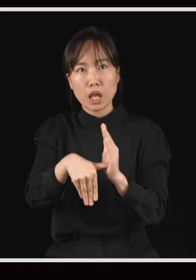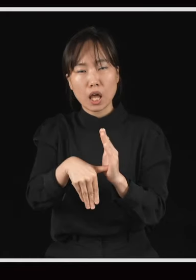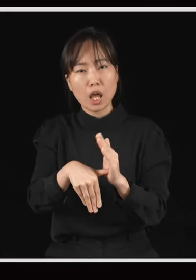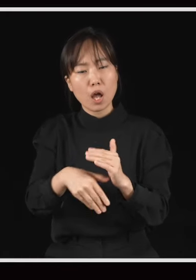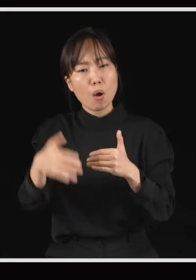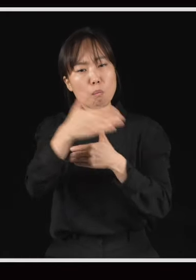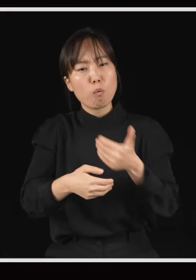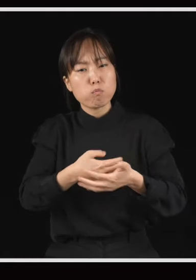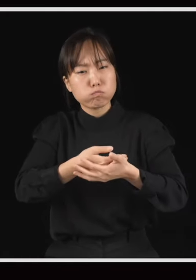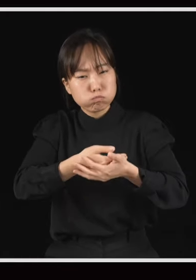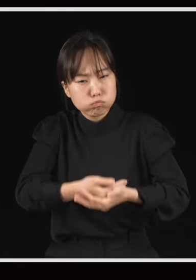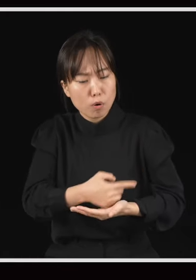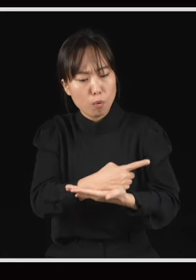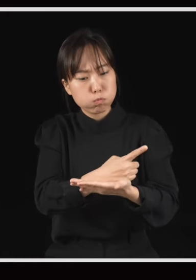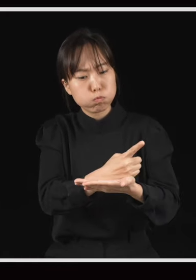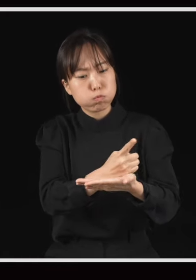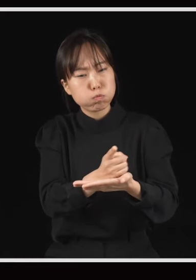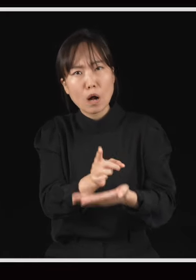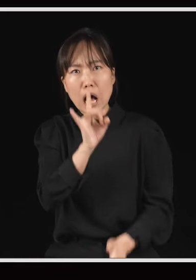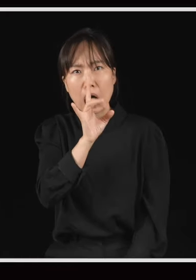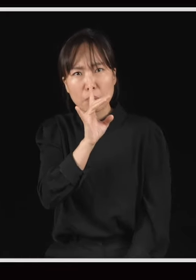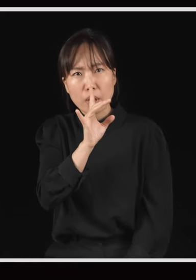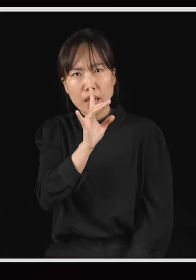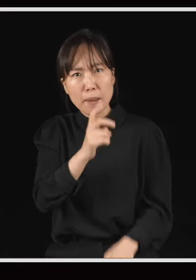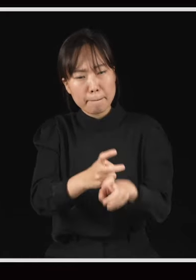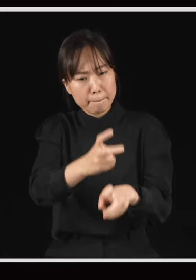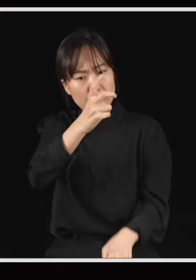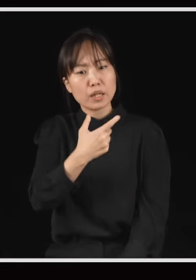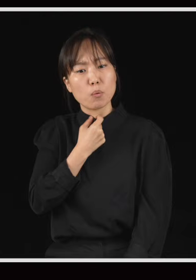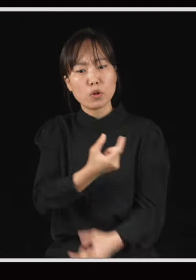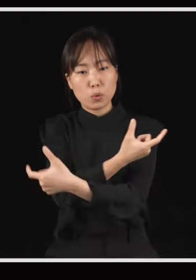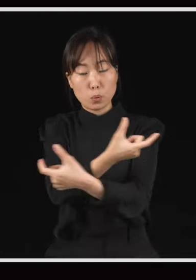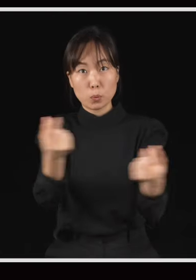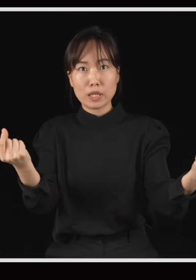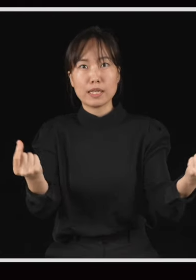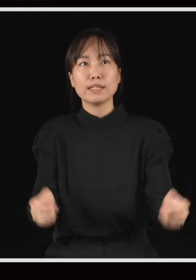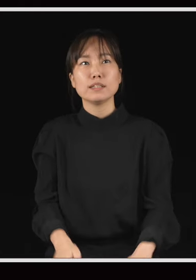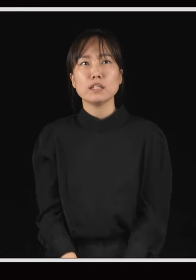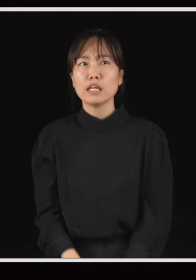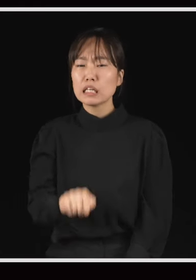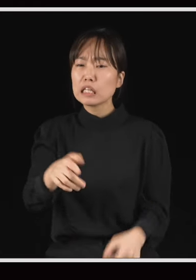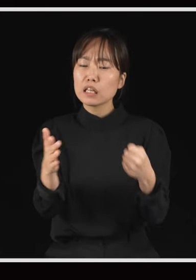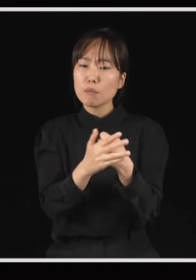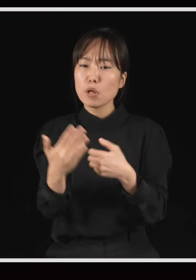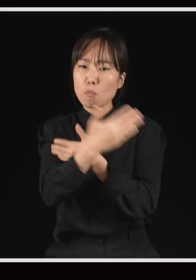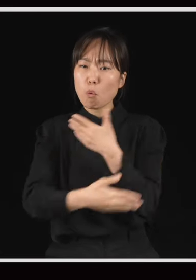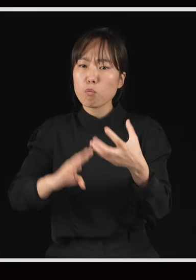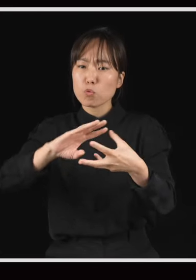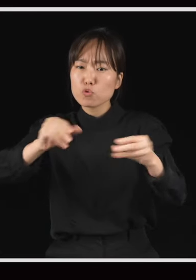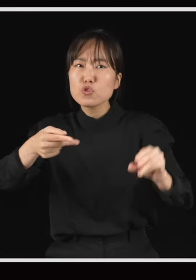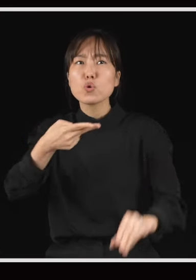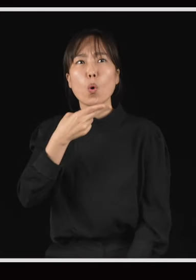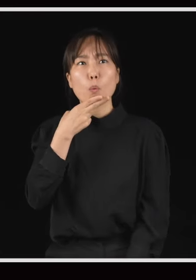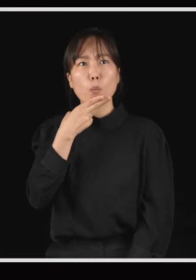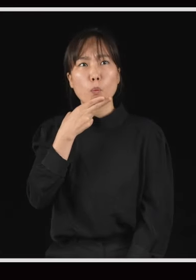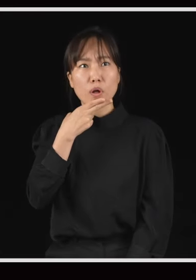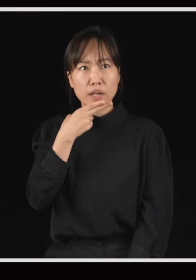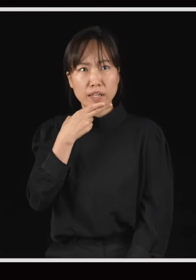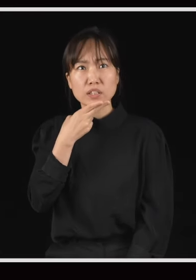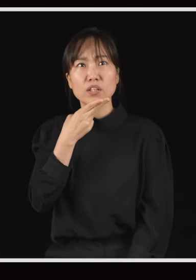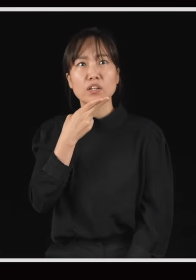젊었을 때 우리나라에서는 체중을 높이지 않으려는 굉장히 강력한 강박이 있습니다. 이것 때문에 근육을 안 만들다 보니까